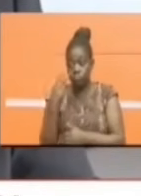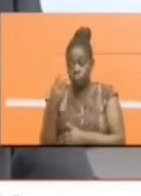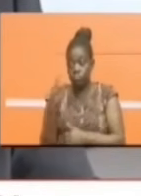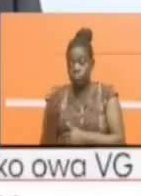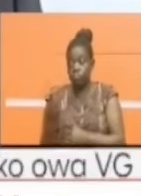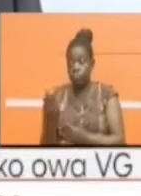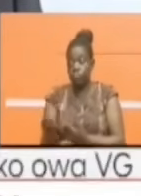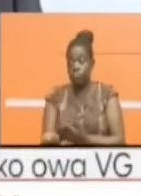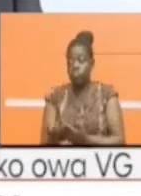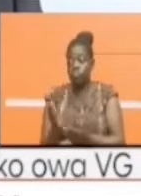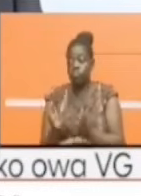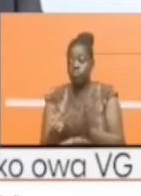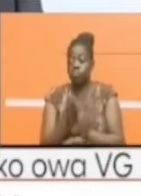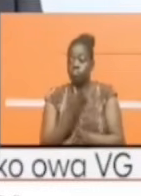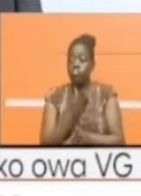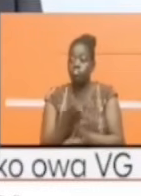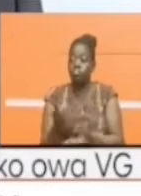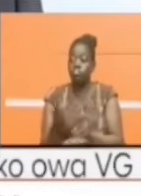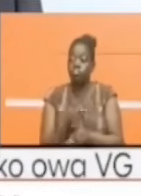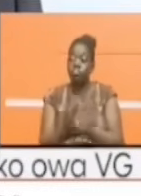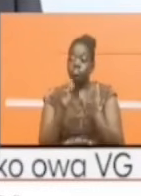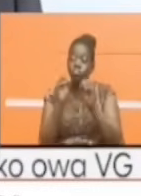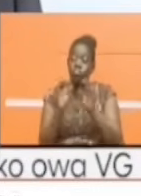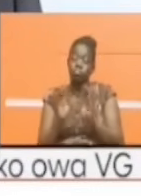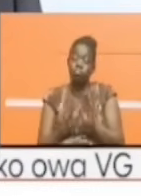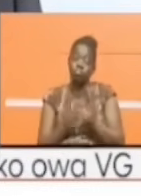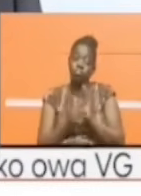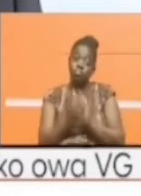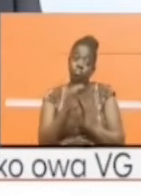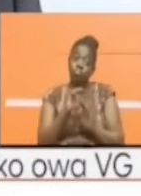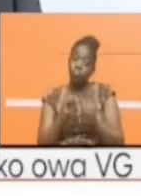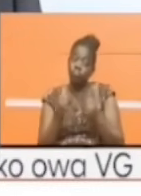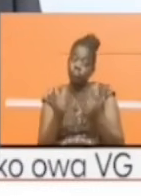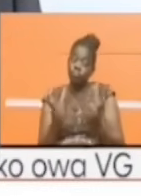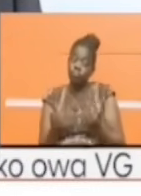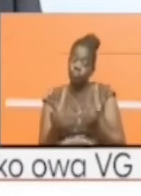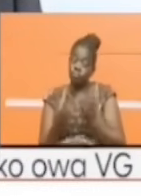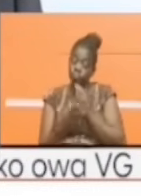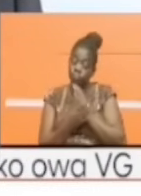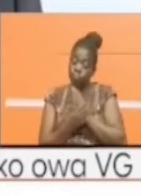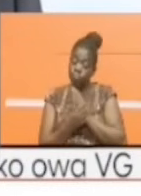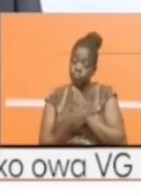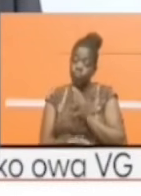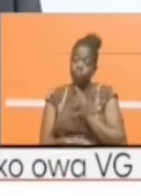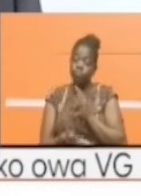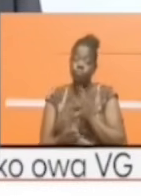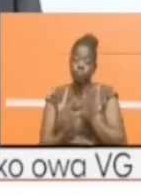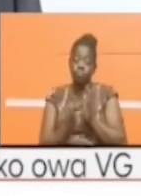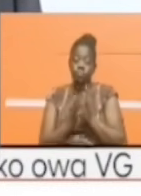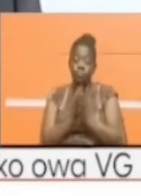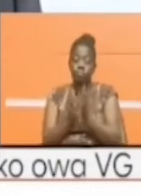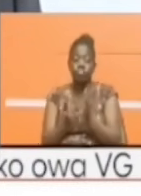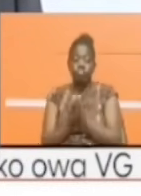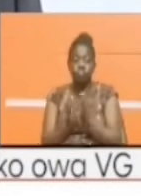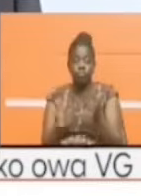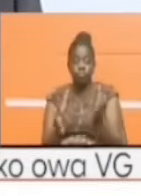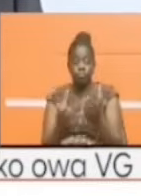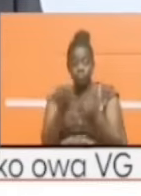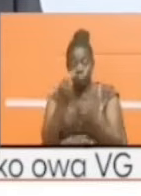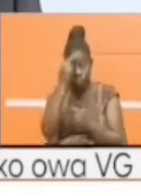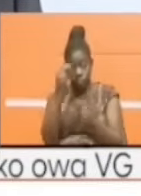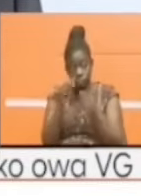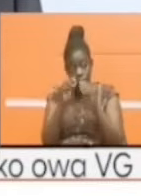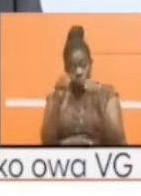kubeera mu okulungamizibwa okuva mu basomesa abatendeka obulungi abakugu nga balagirira abaana n'abasomesa